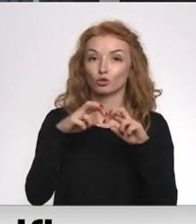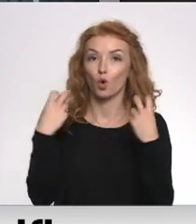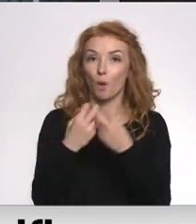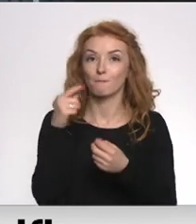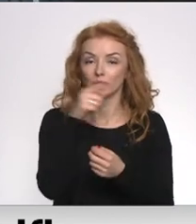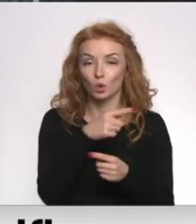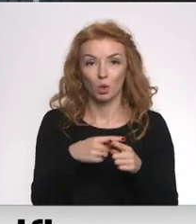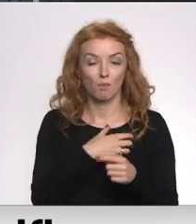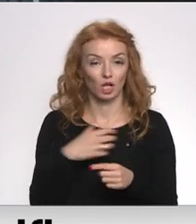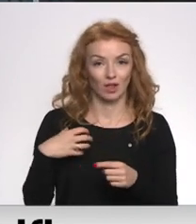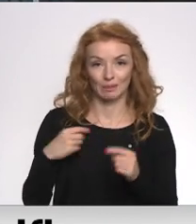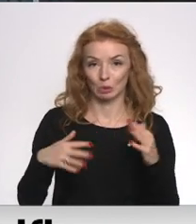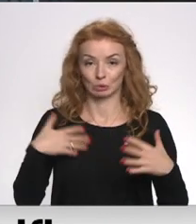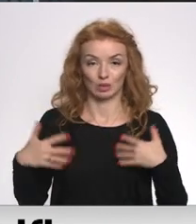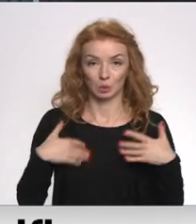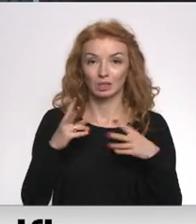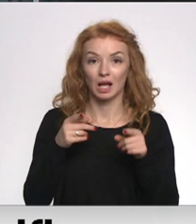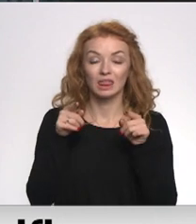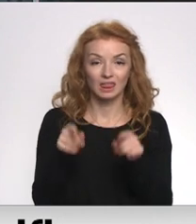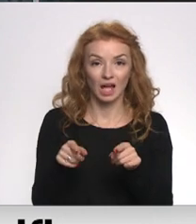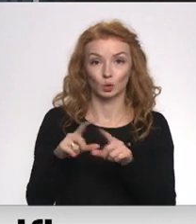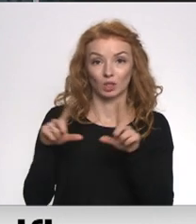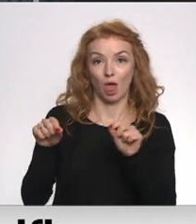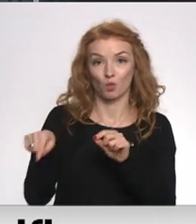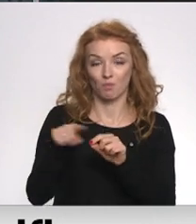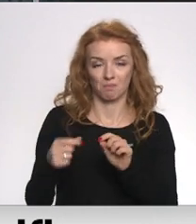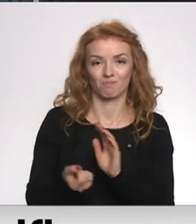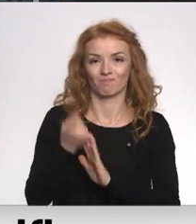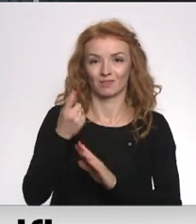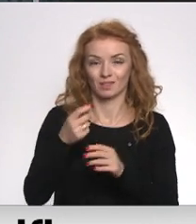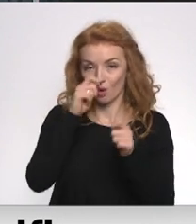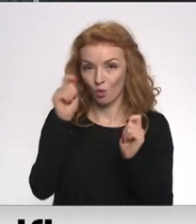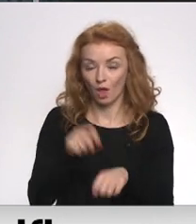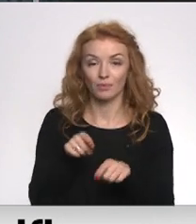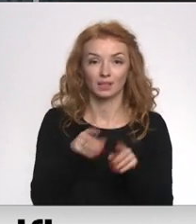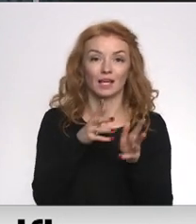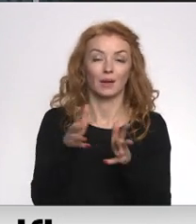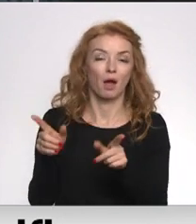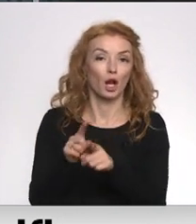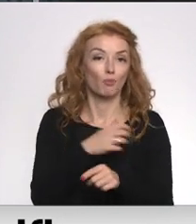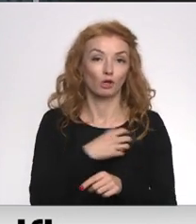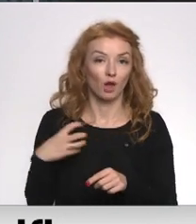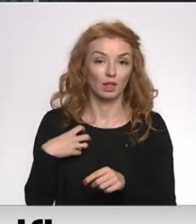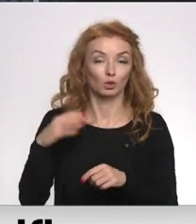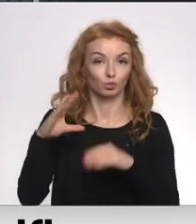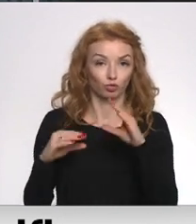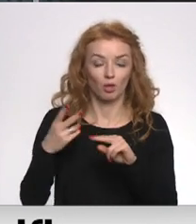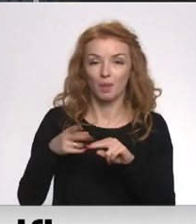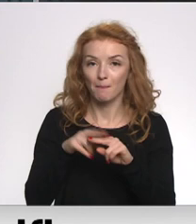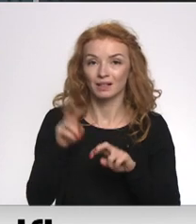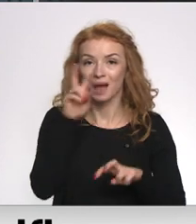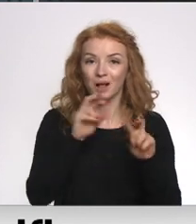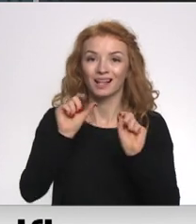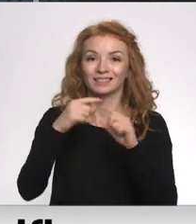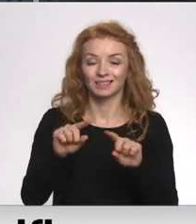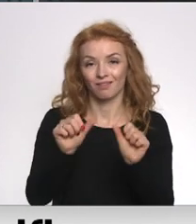un pašvaldībās bažījas, ka tas uzņēmumiem radīs zaudējumus, kas var ietekmēt arī pašvaldību budžets, tāpēc uzņēmumi meklē dažādus